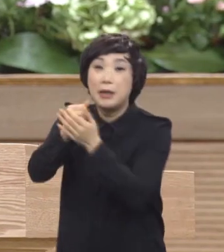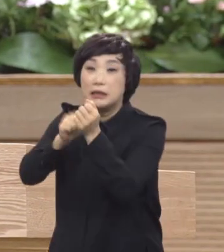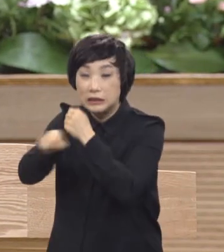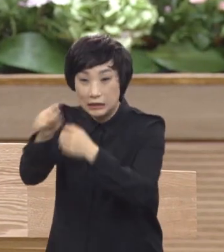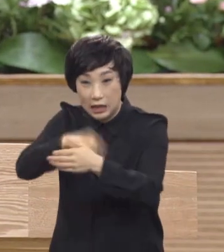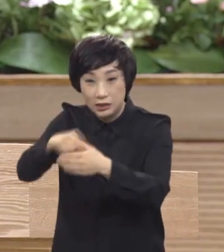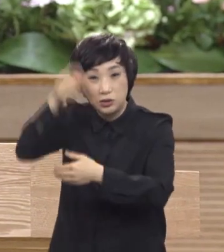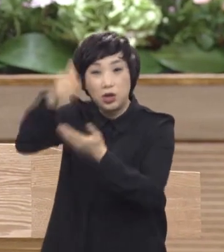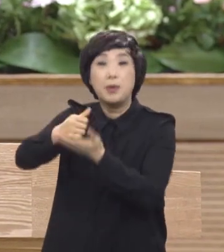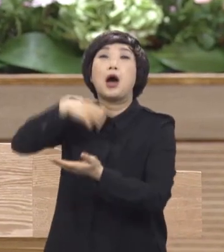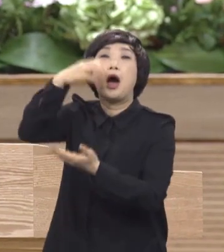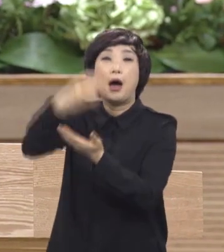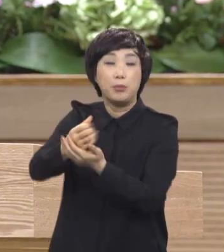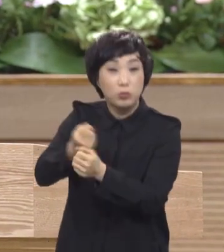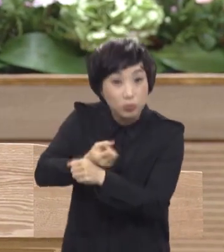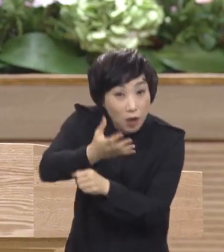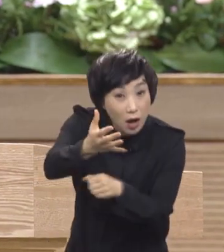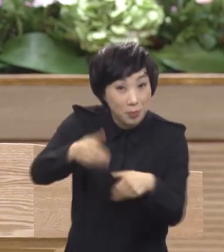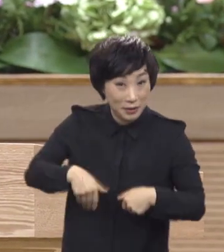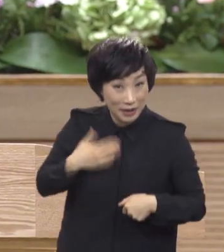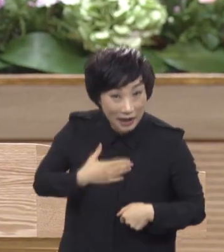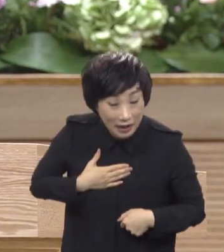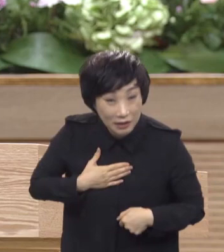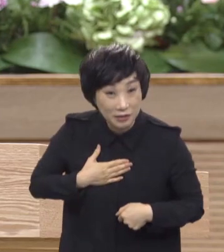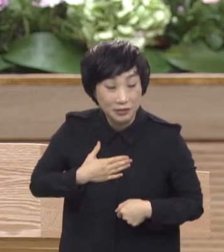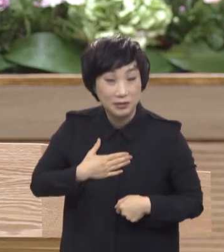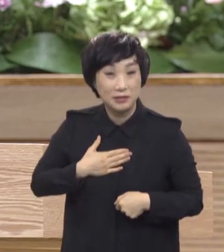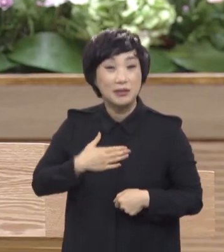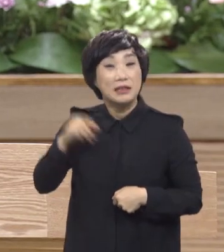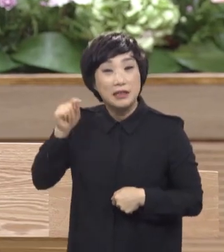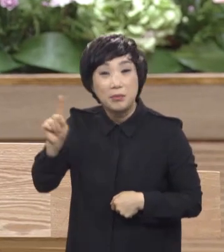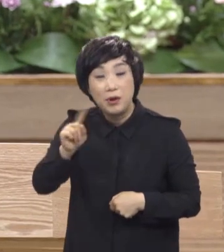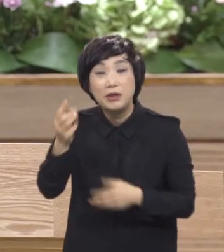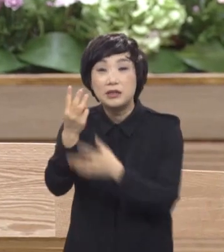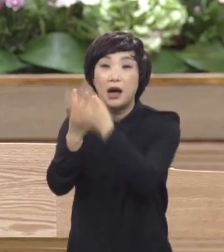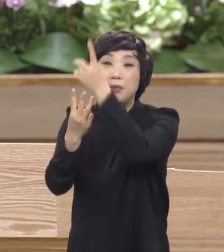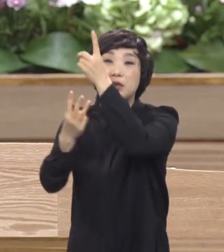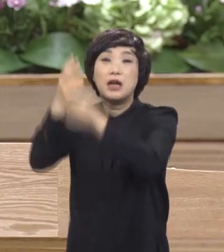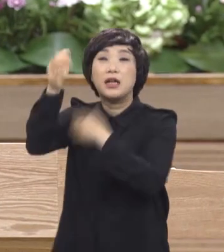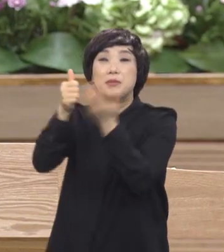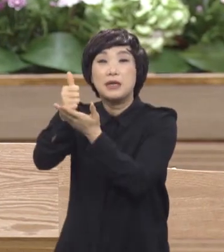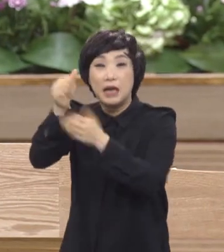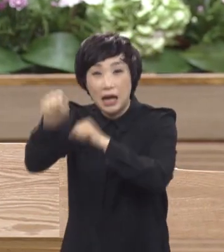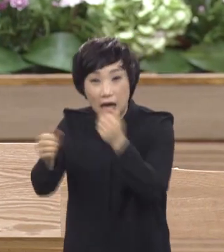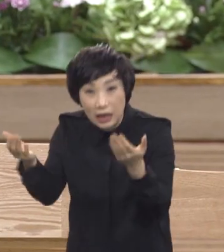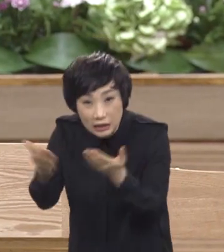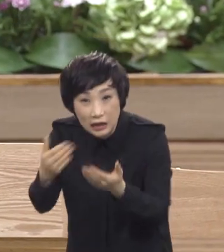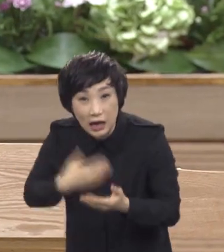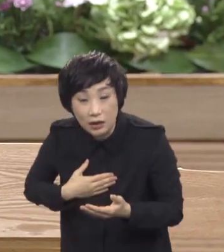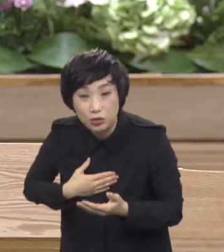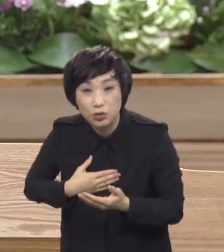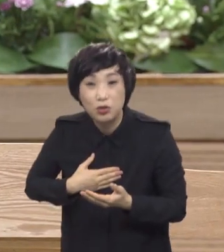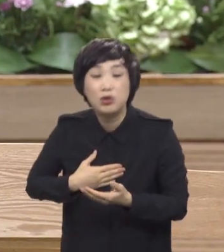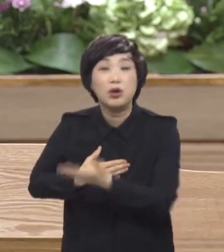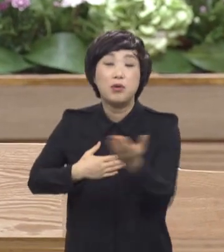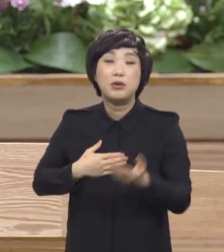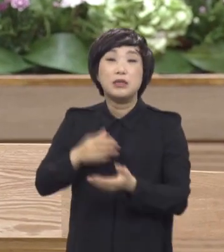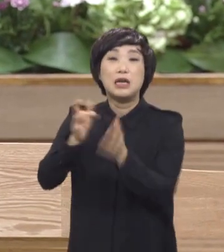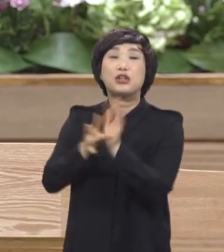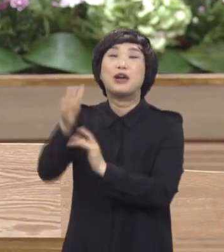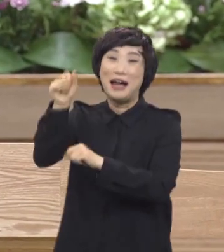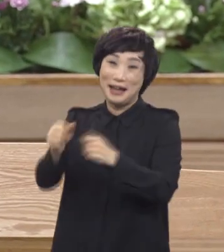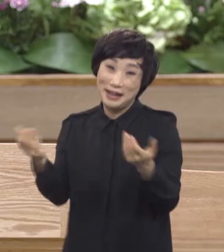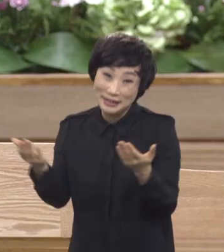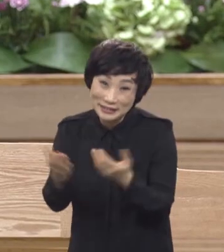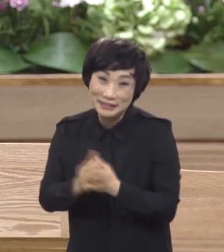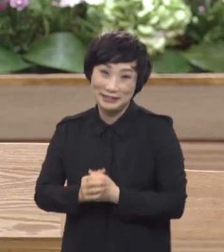안에서 성령의 감동으로 말하라 이 말이오 이건 삼위 하나님이 하시는 일이오 주체적으로 예수가 하시는